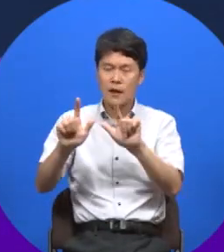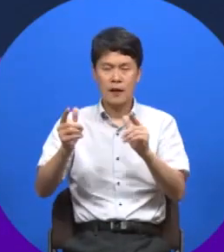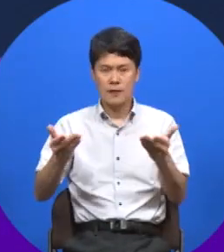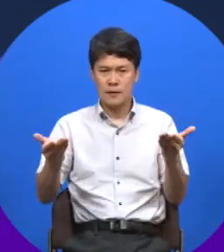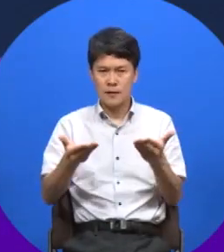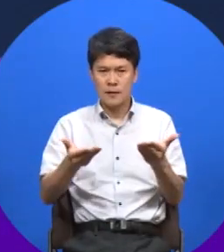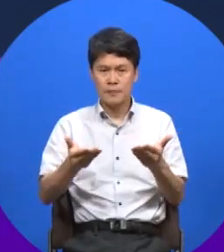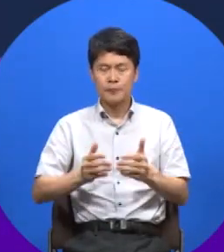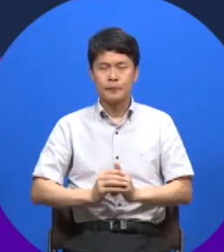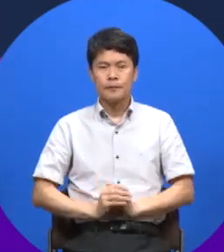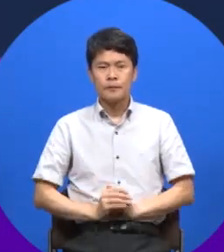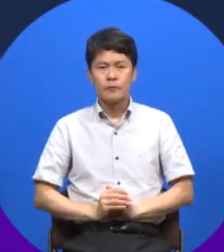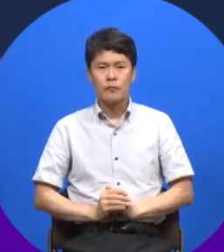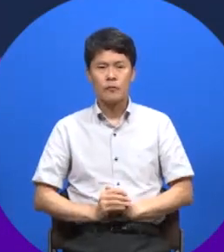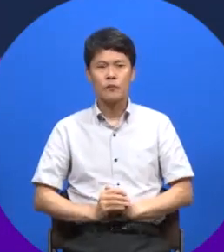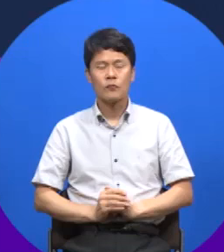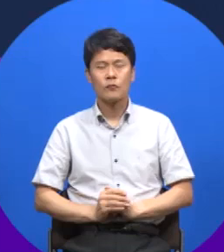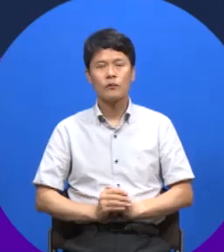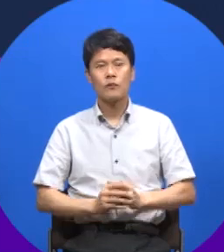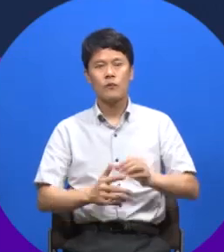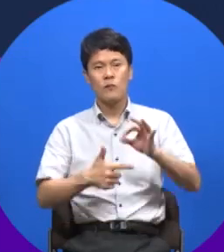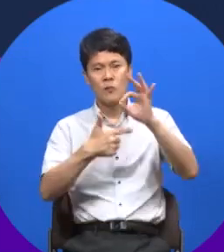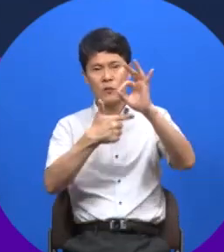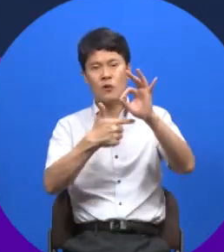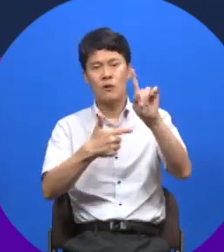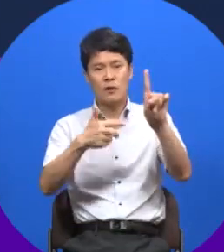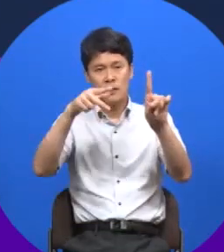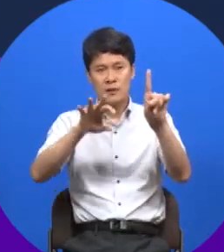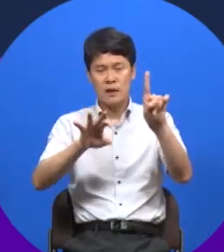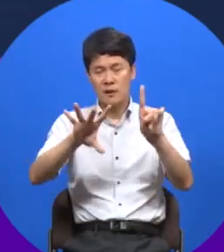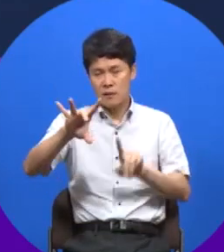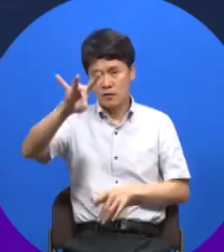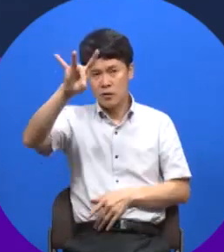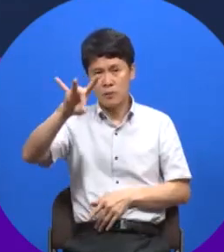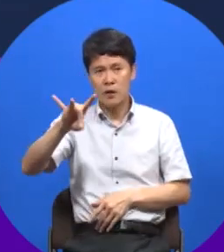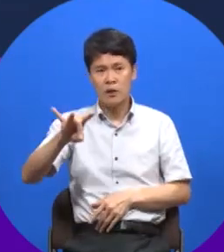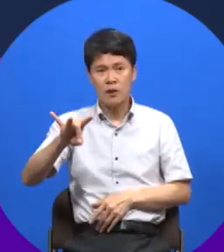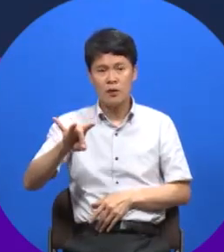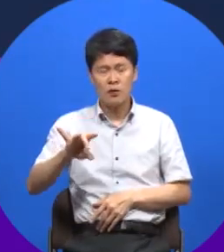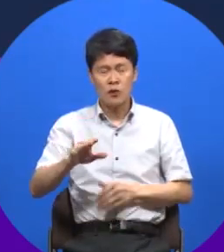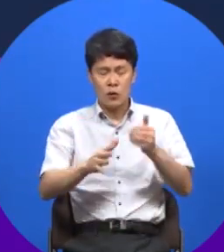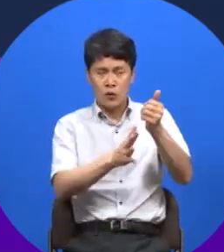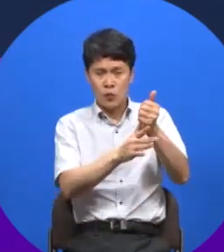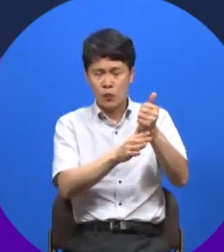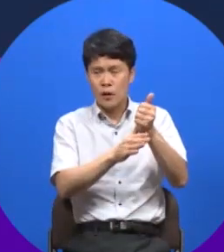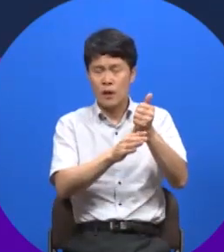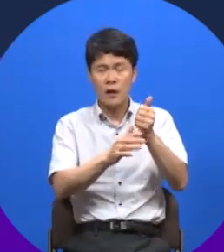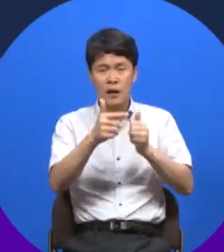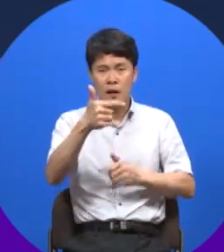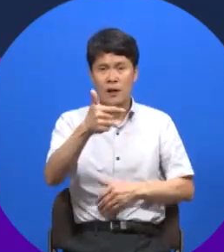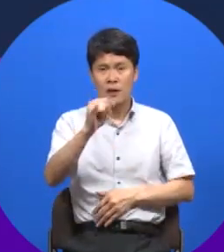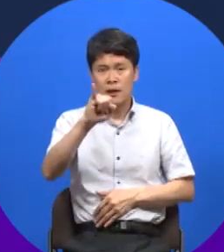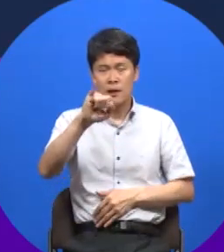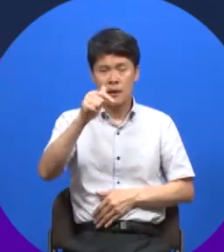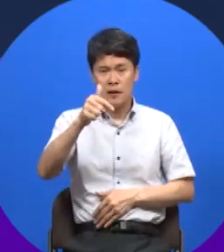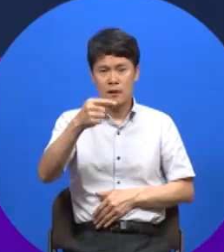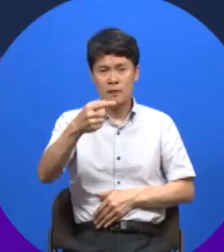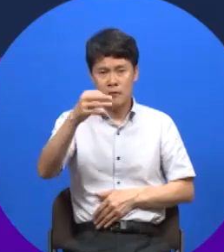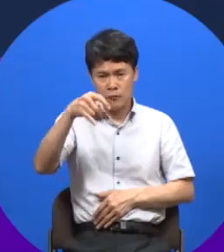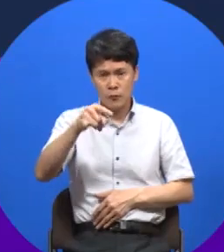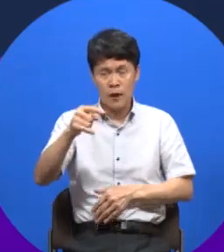일입니다. 자, 요나서 1장 서두에 우리는 요나가 니느웨로 가라라는 명령을